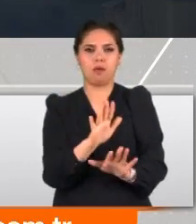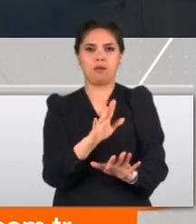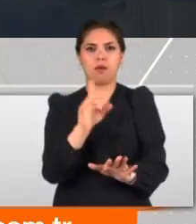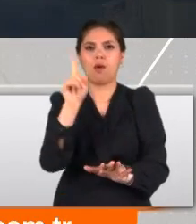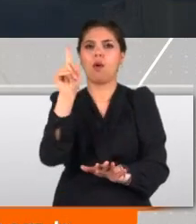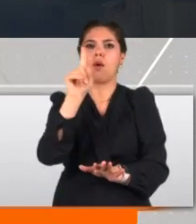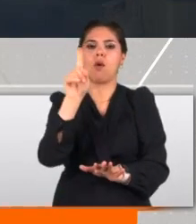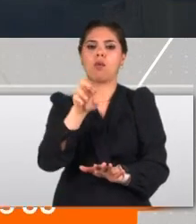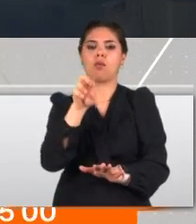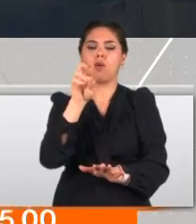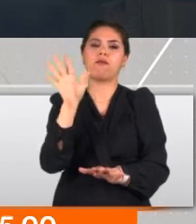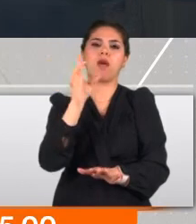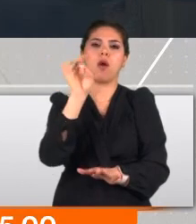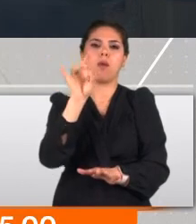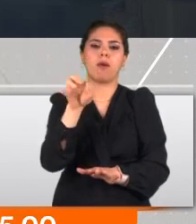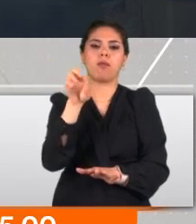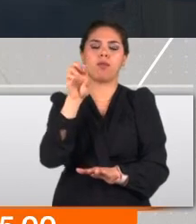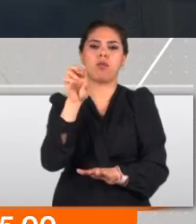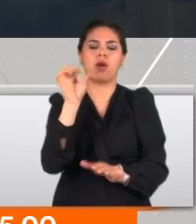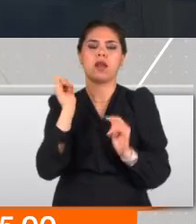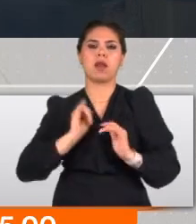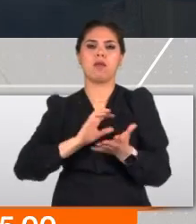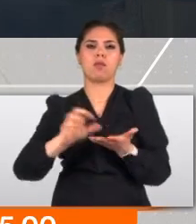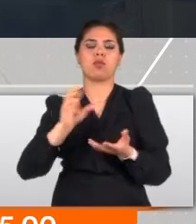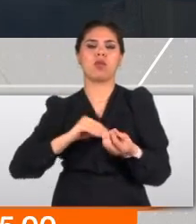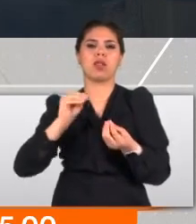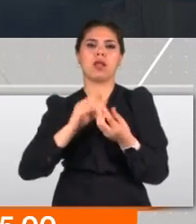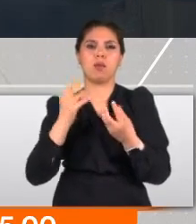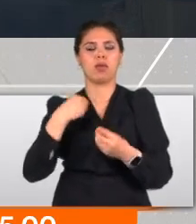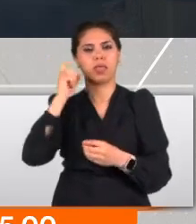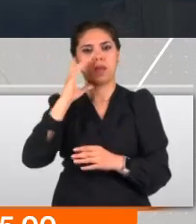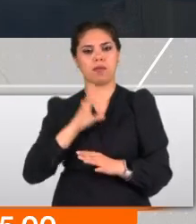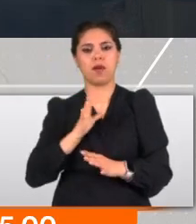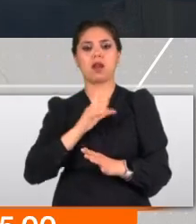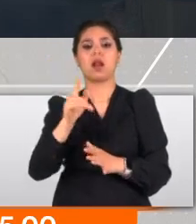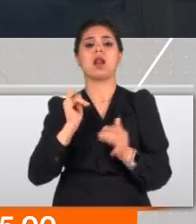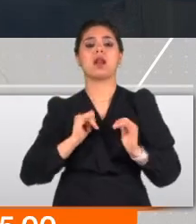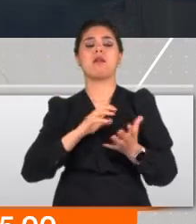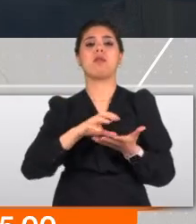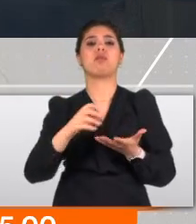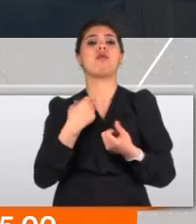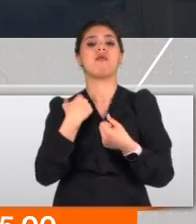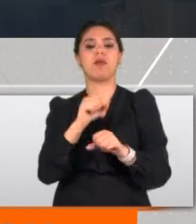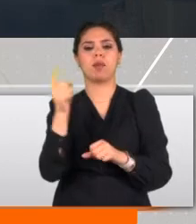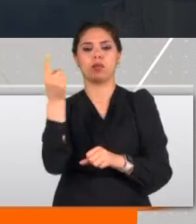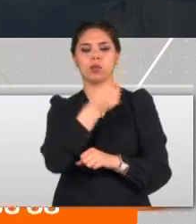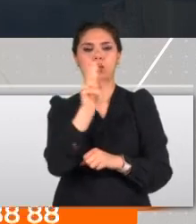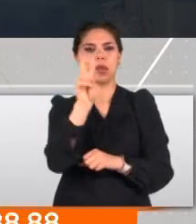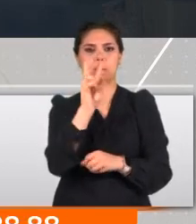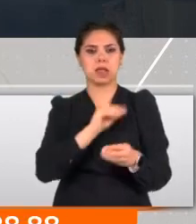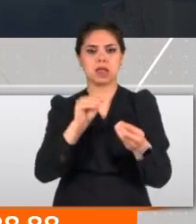10 puanlık ya da 15 puanlık bir refah payının da ekleneceğini tahmin ediyorum. Diyelim ki refah payı vermeden %20'lik bir artış